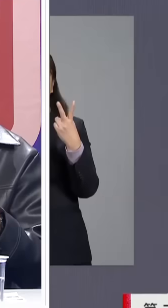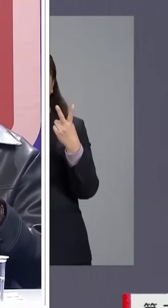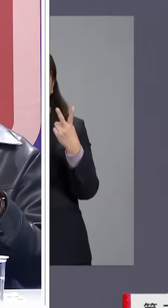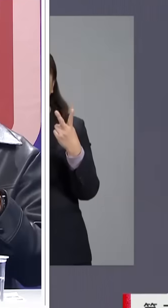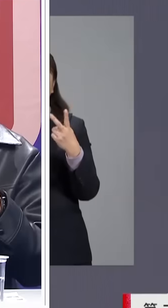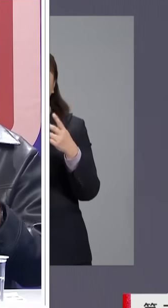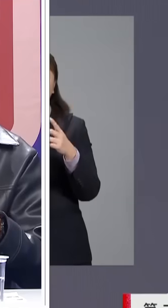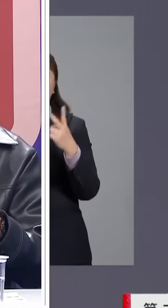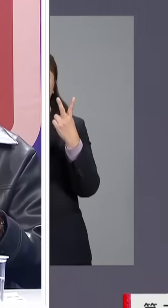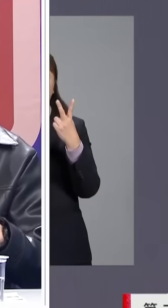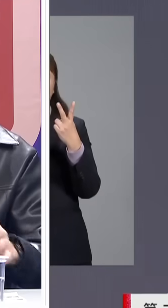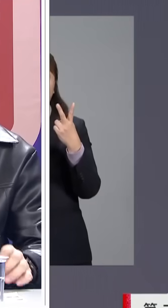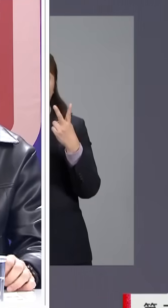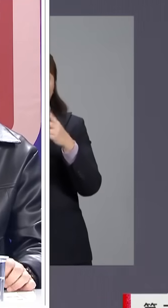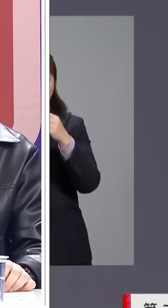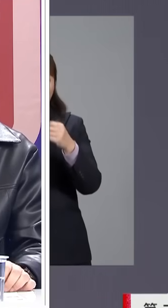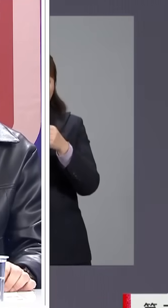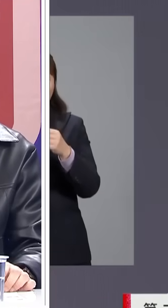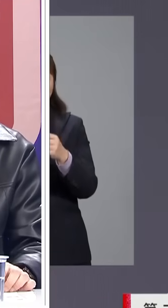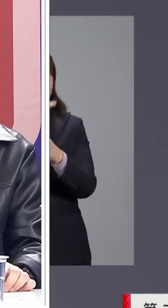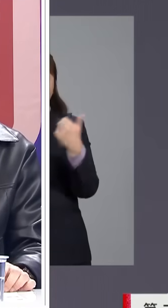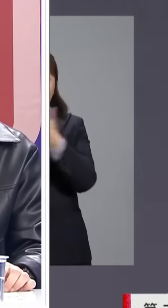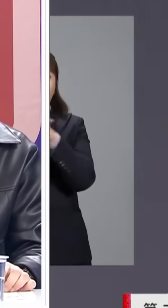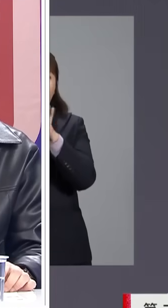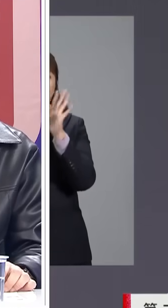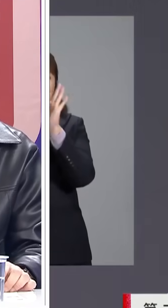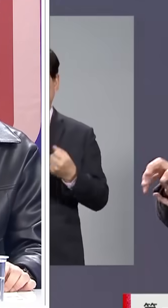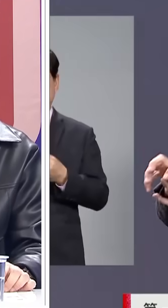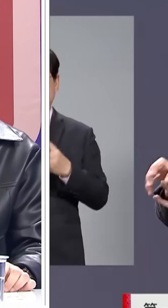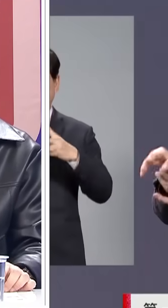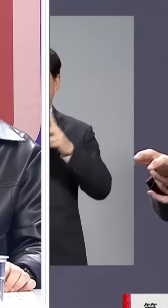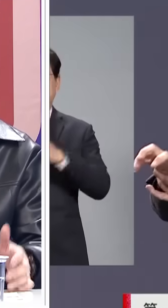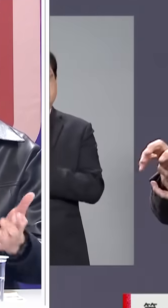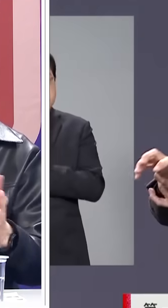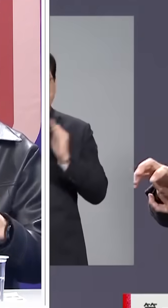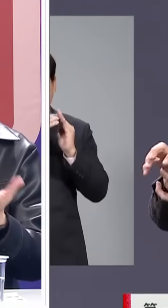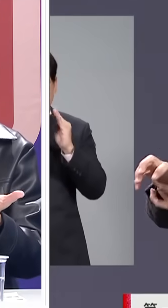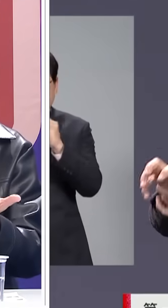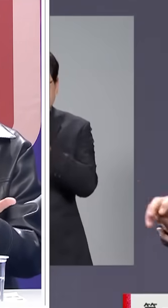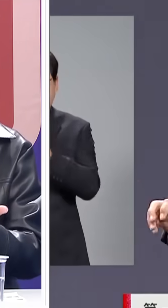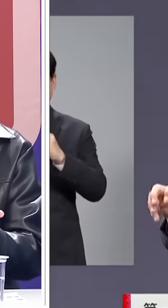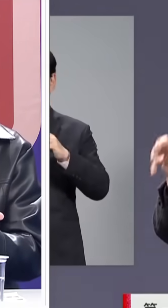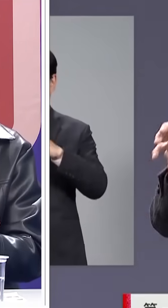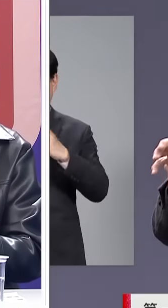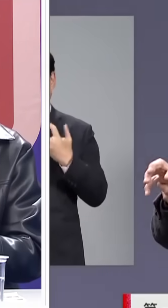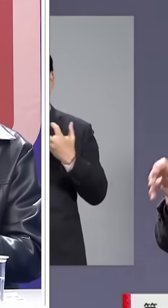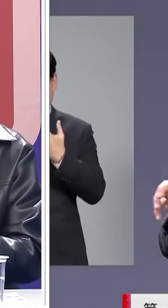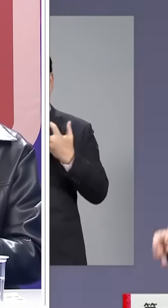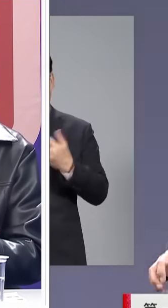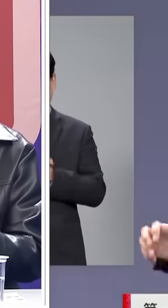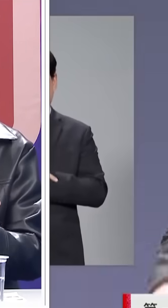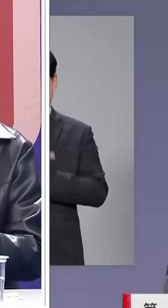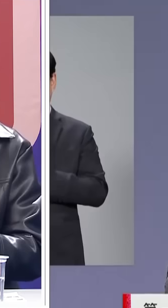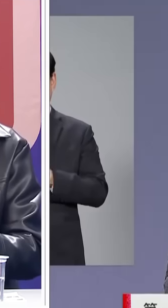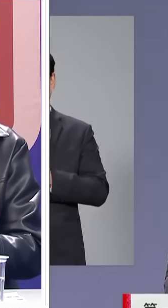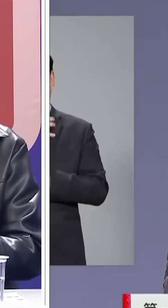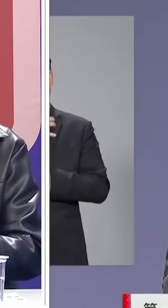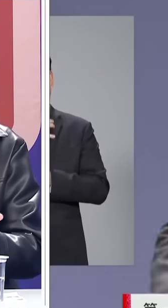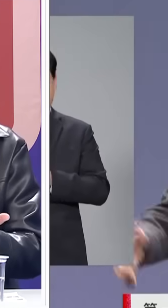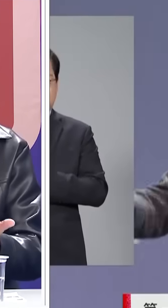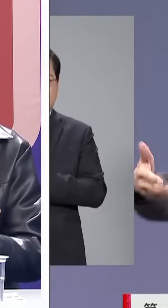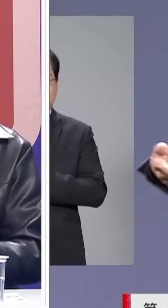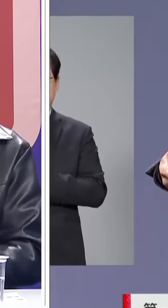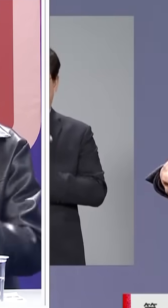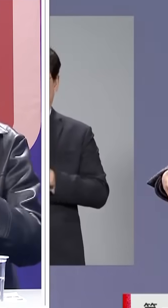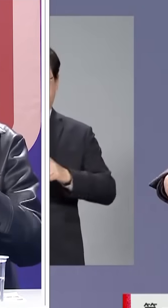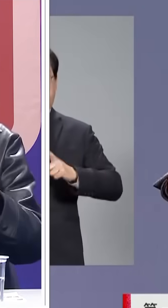确实在一些的议题上面，三个人都有抓到重点。比如说各自，你知道这个他的幕僚在作业的时候一定会想说，那别人会讲什